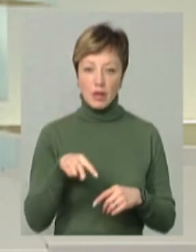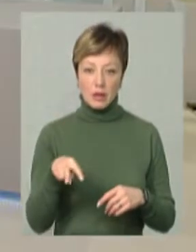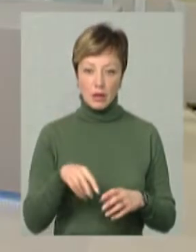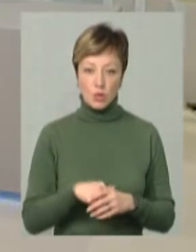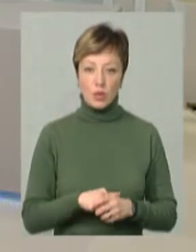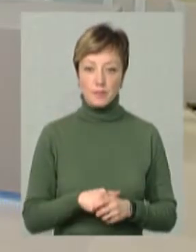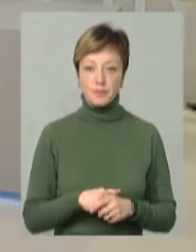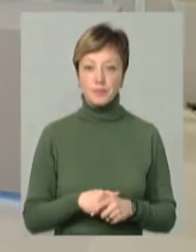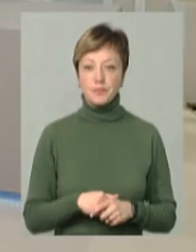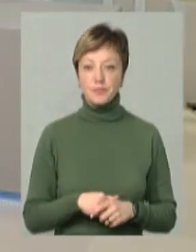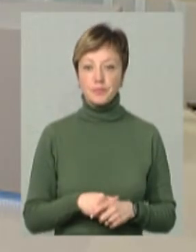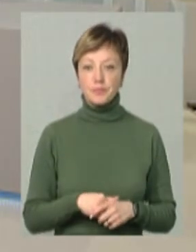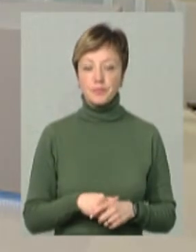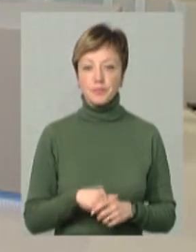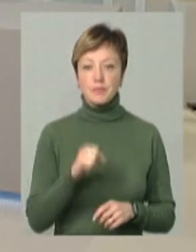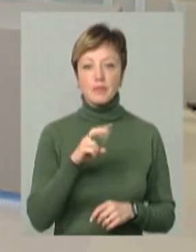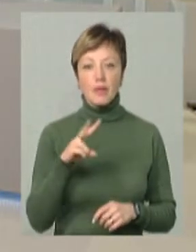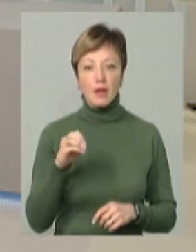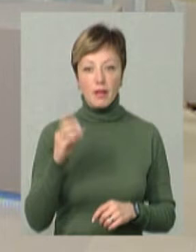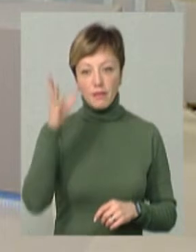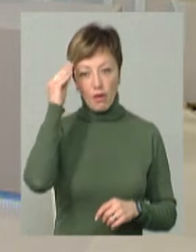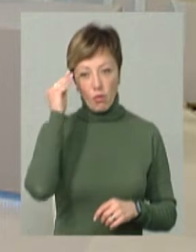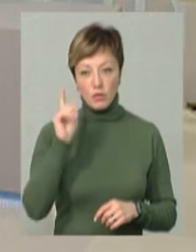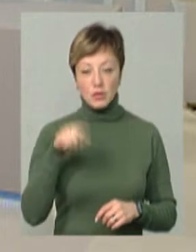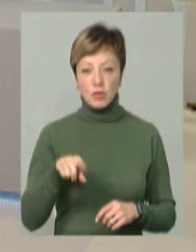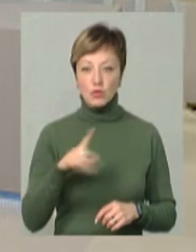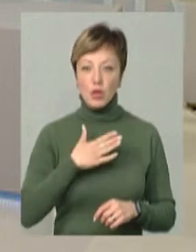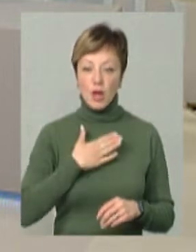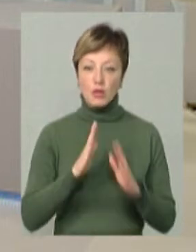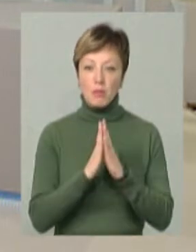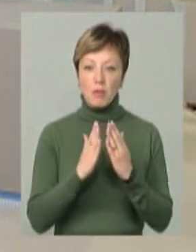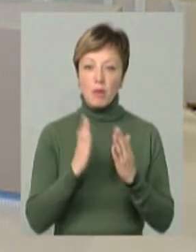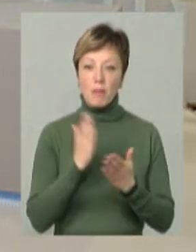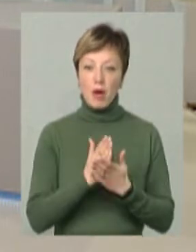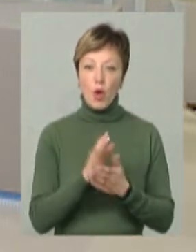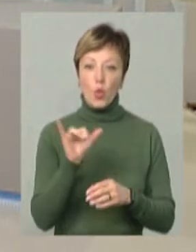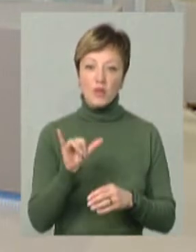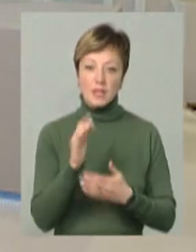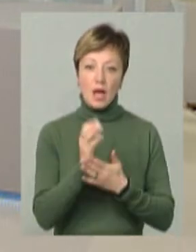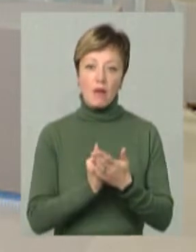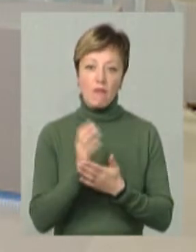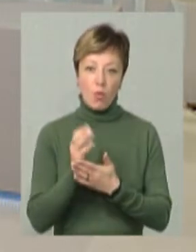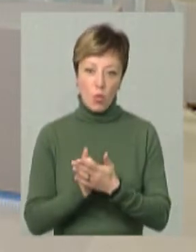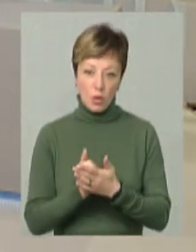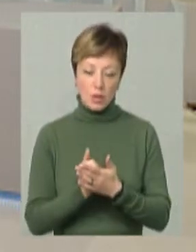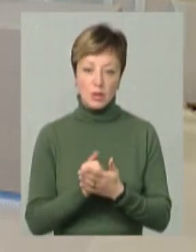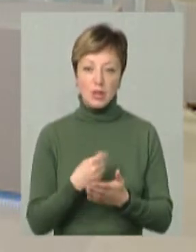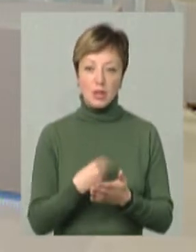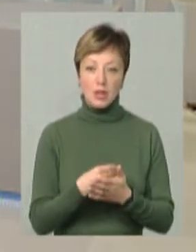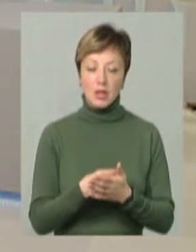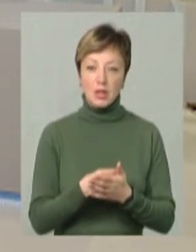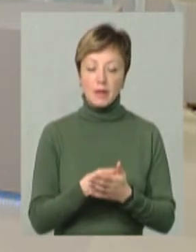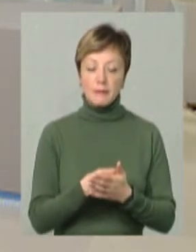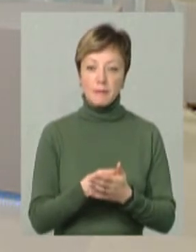література. Але враховуючи те, що наша бібліотека має універсальні фонди і